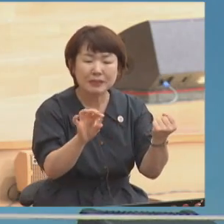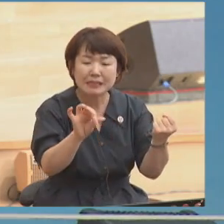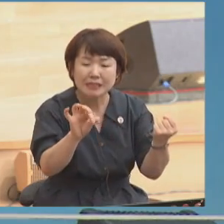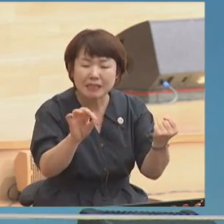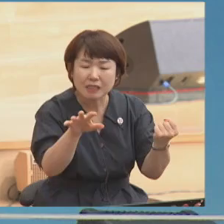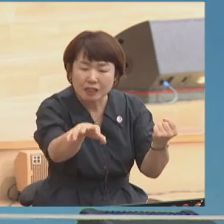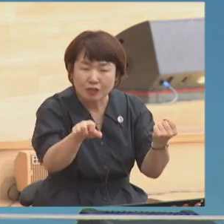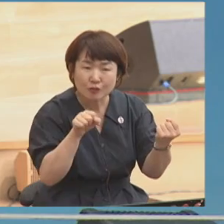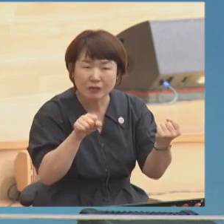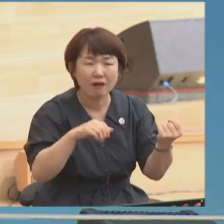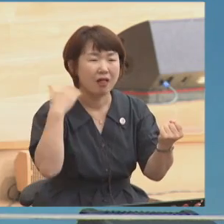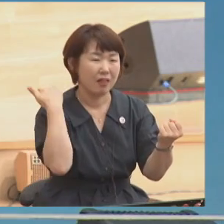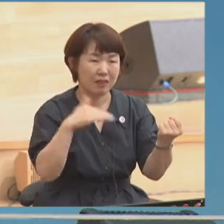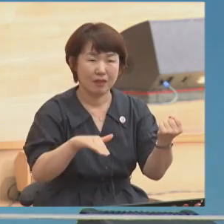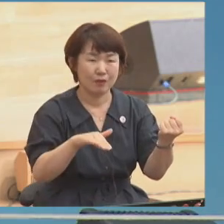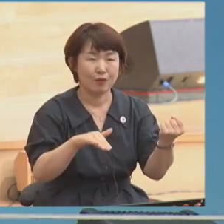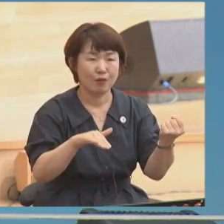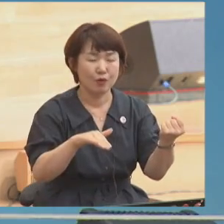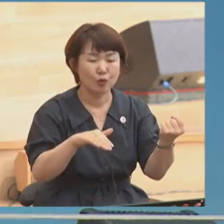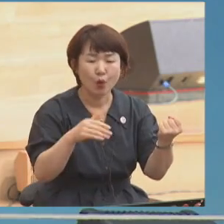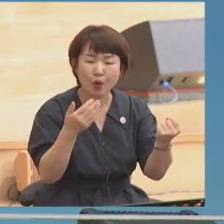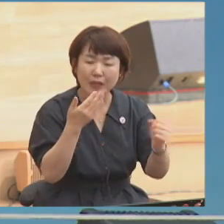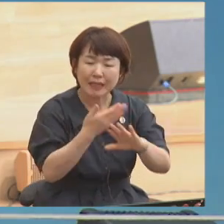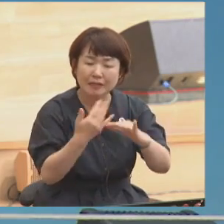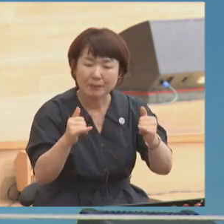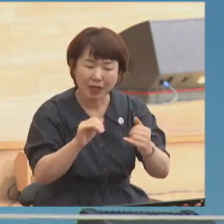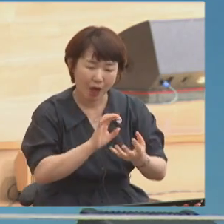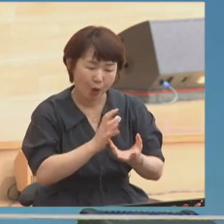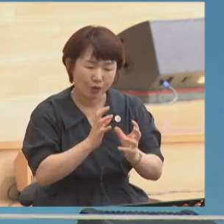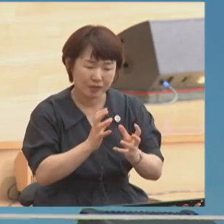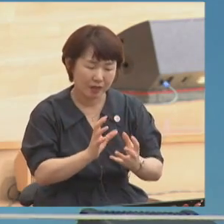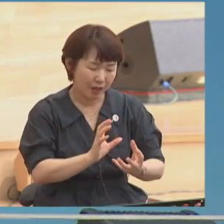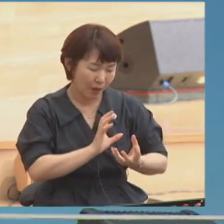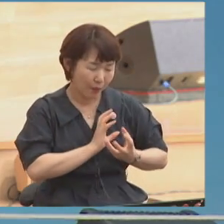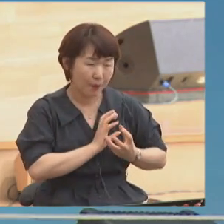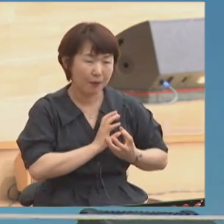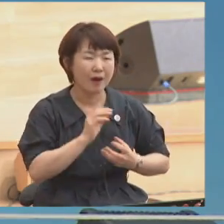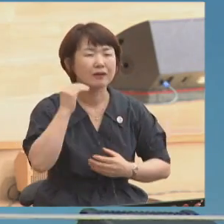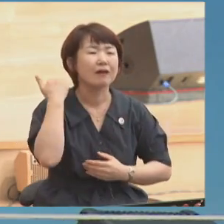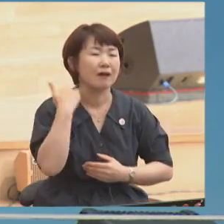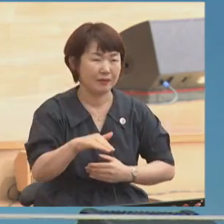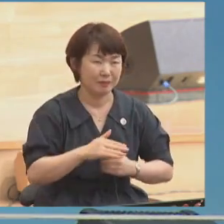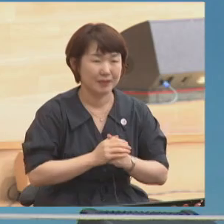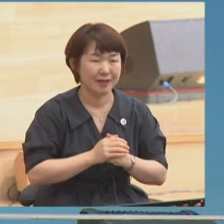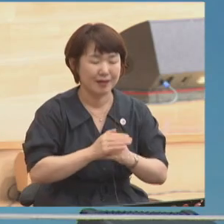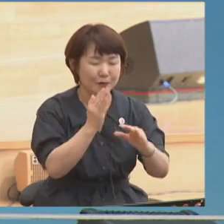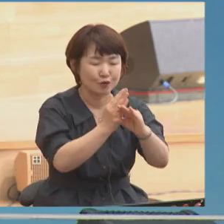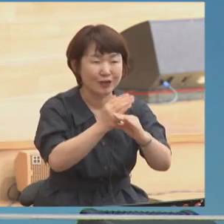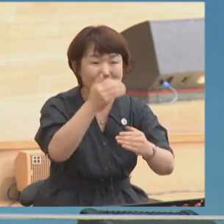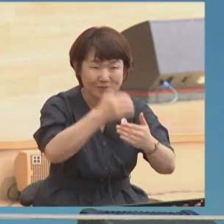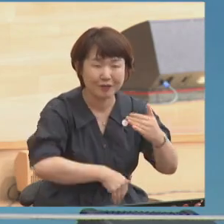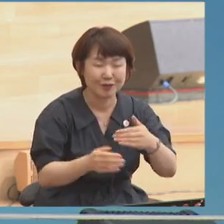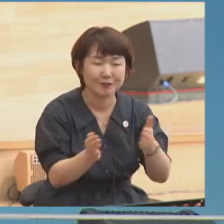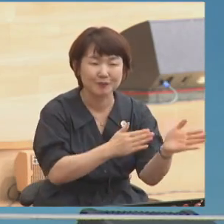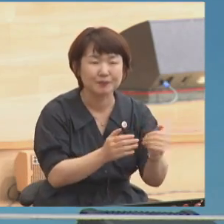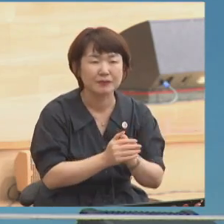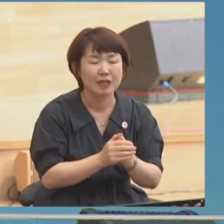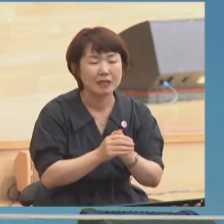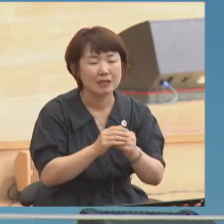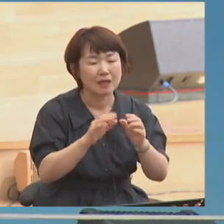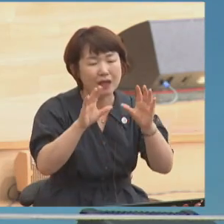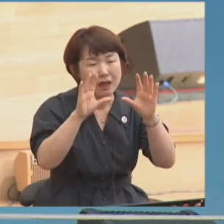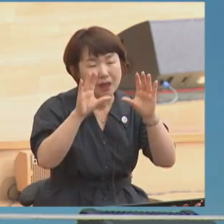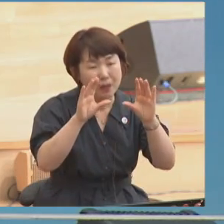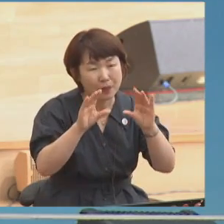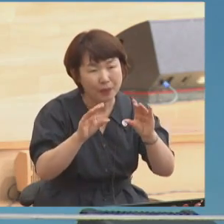수 없고 누구한테 꽃을 달아줄 수도 없었다. 중간 생략하고요. 꺼지지